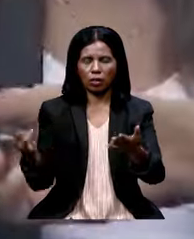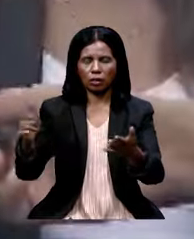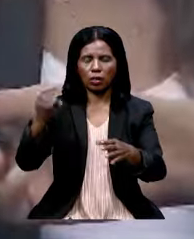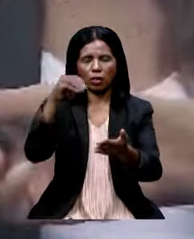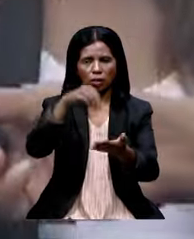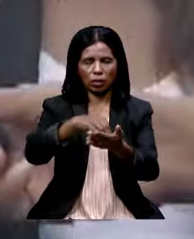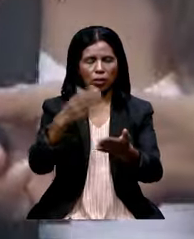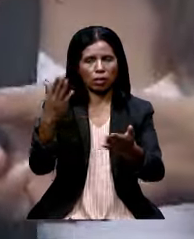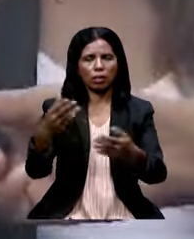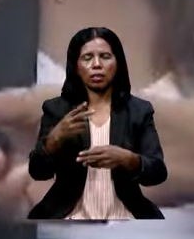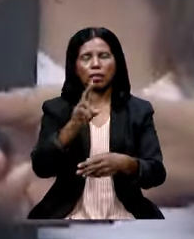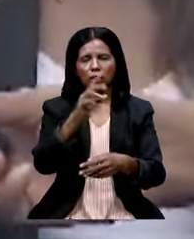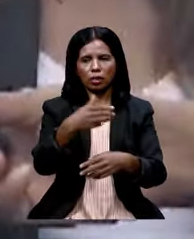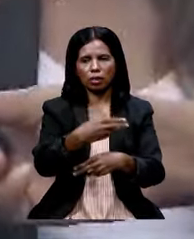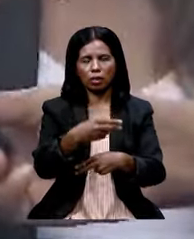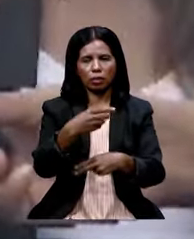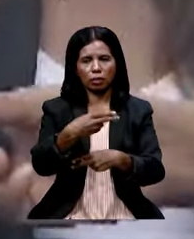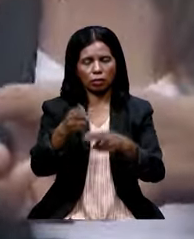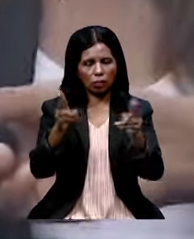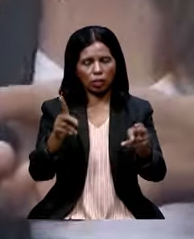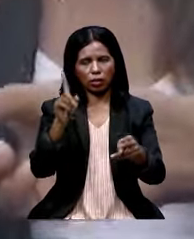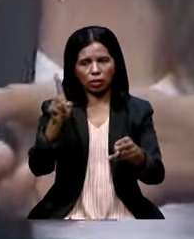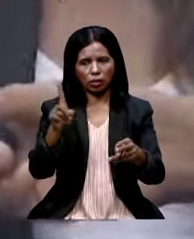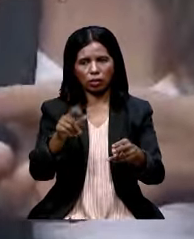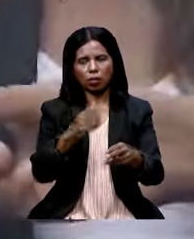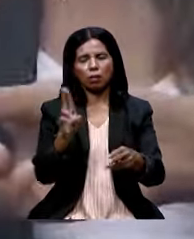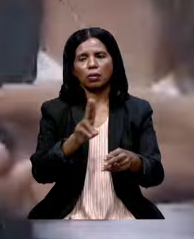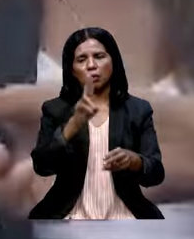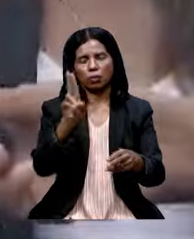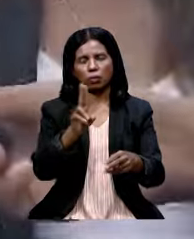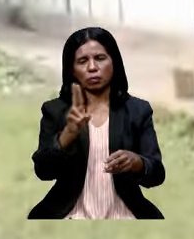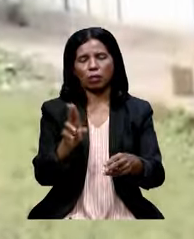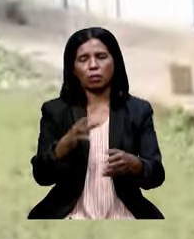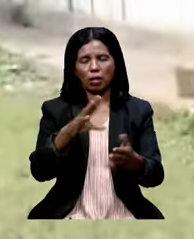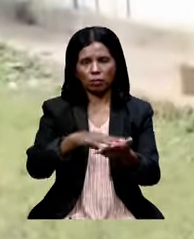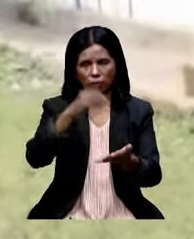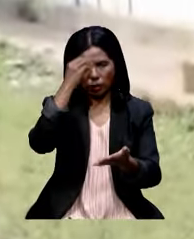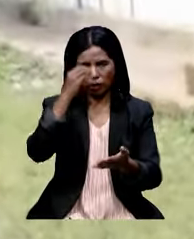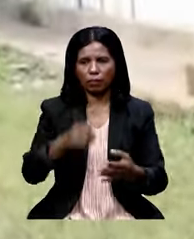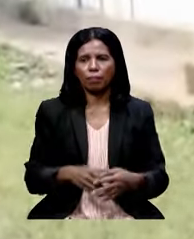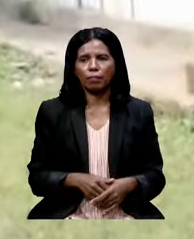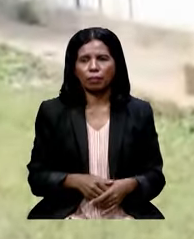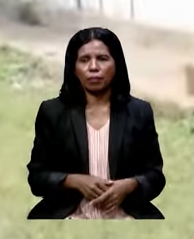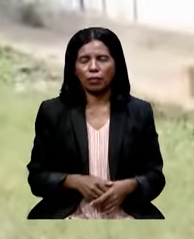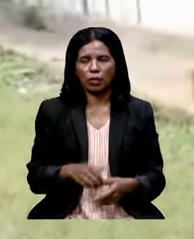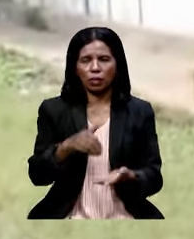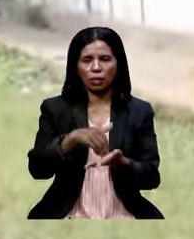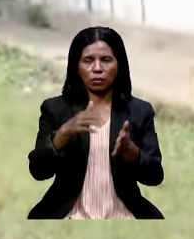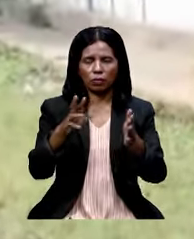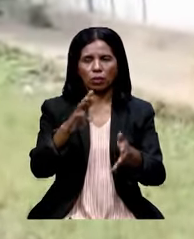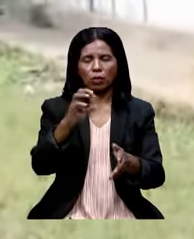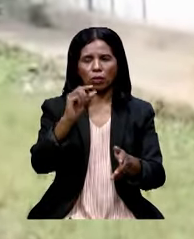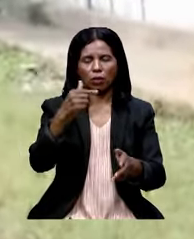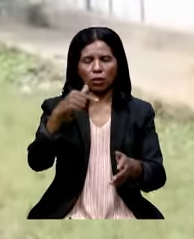entau salah ida filnya me salah seluk det mami uzo ba proses sira perancisan larang. Estudante Roque de Jesus